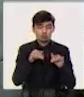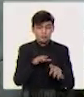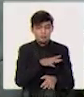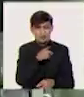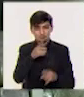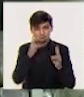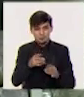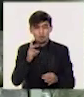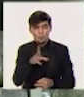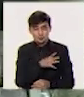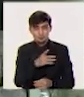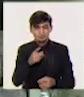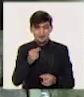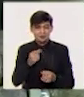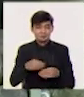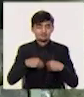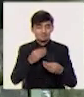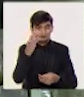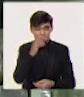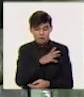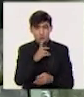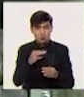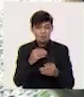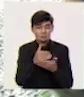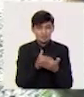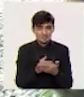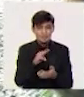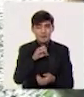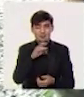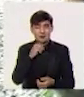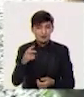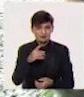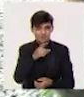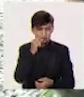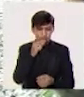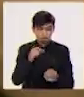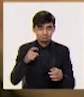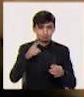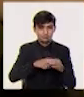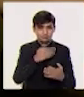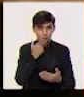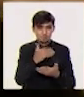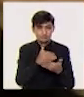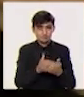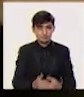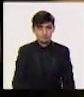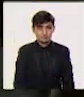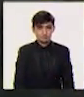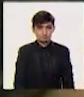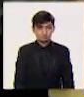шеккендердің шығыны өтелмек болған екен. Бірақ бұл тізімге Мерхан Кәрібаев ілікпей қалыпты.